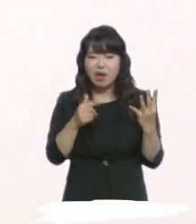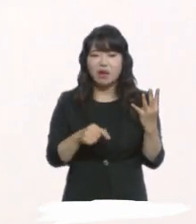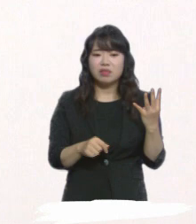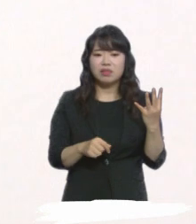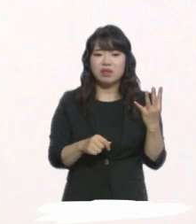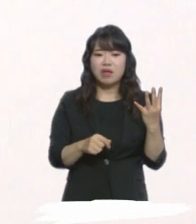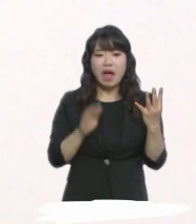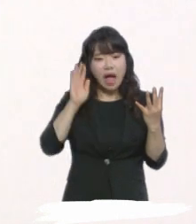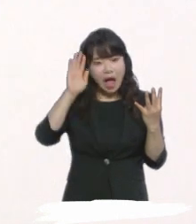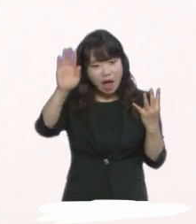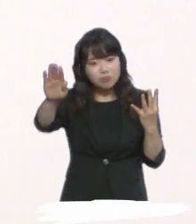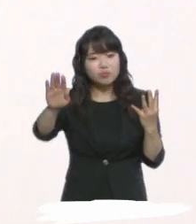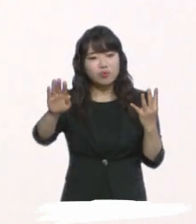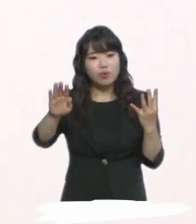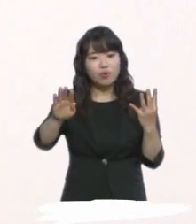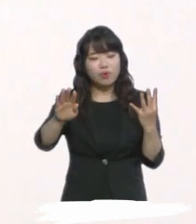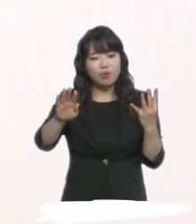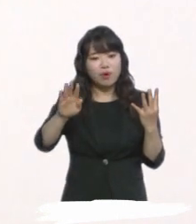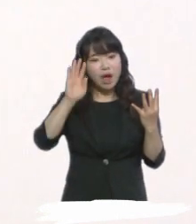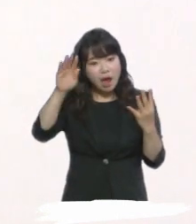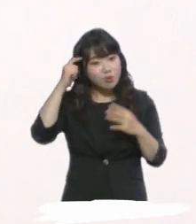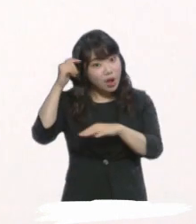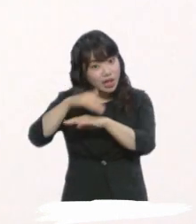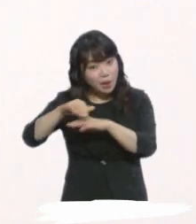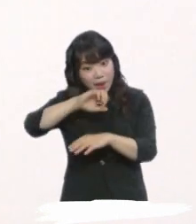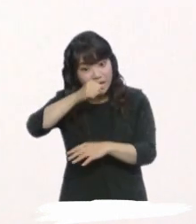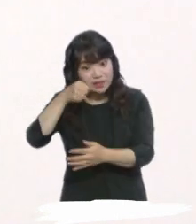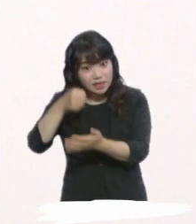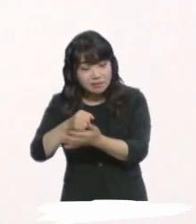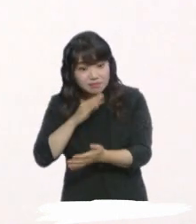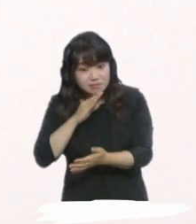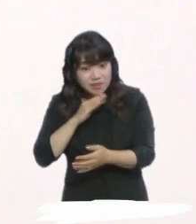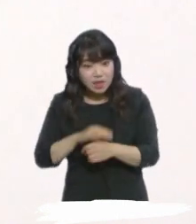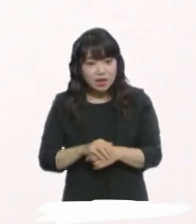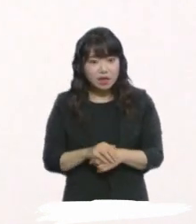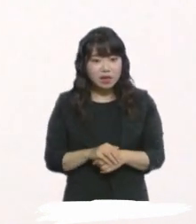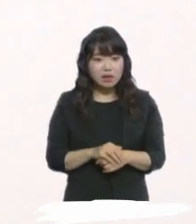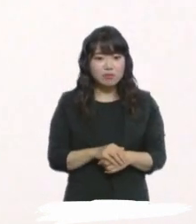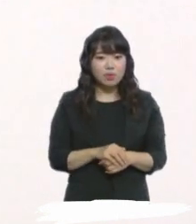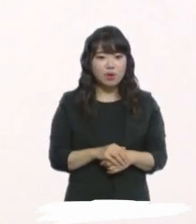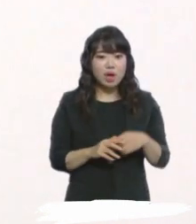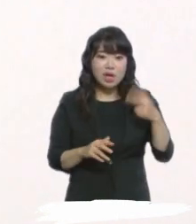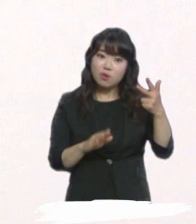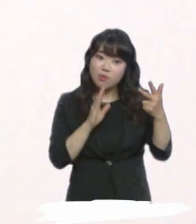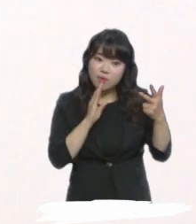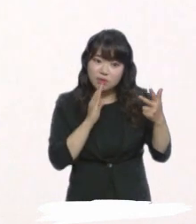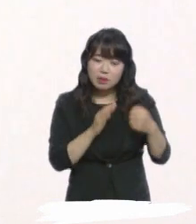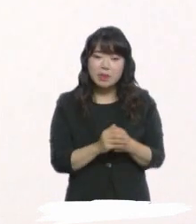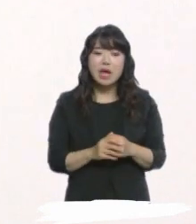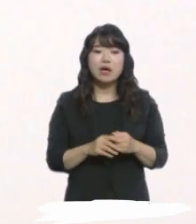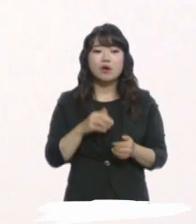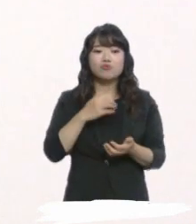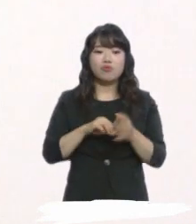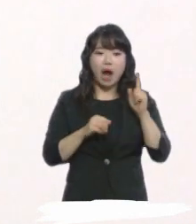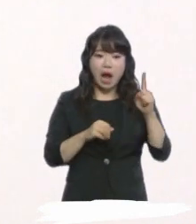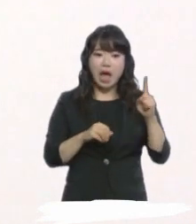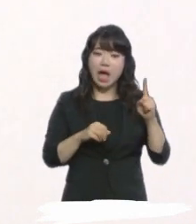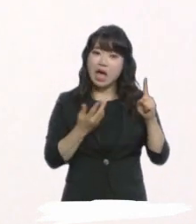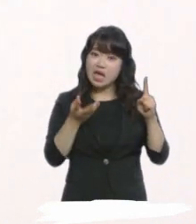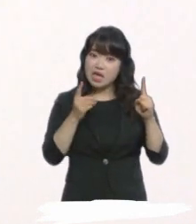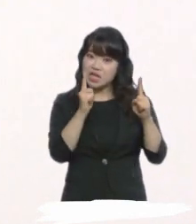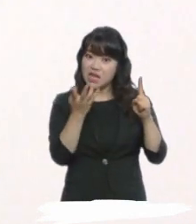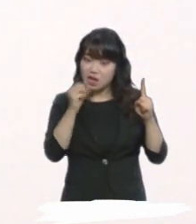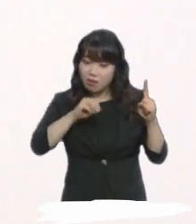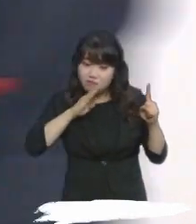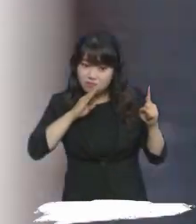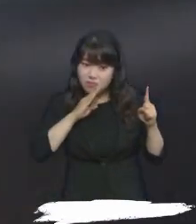대한 예산인가 아니면 지금 할 거에 예산인가? 할 거에 대한 거 일곱 개. 그러면 한 개당 예산 얼마 잡습니까? 한 개당 예산이 한 1억 가까이